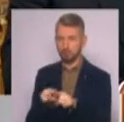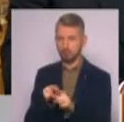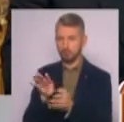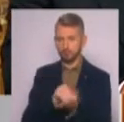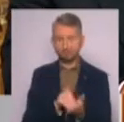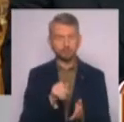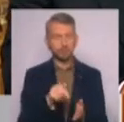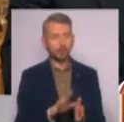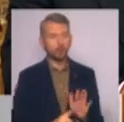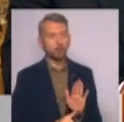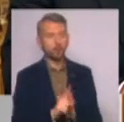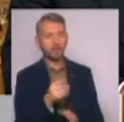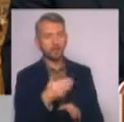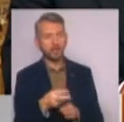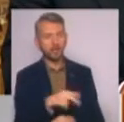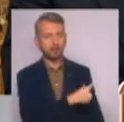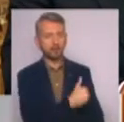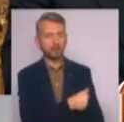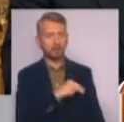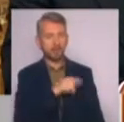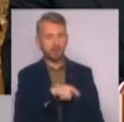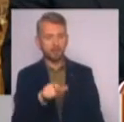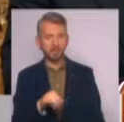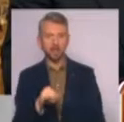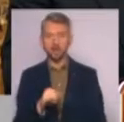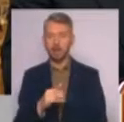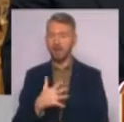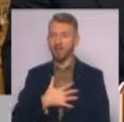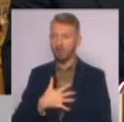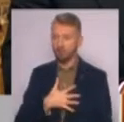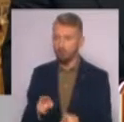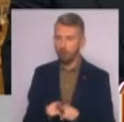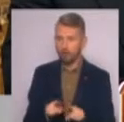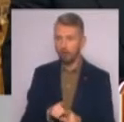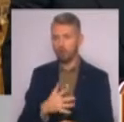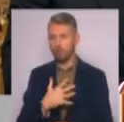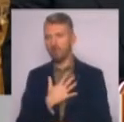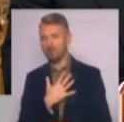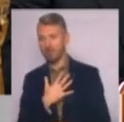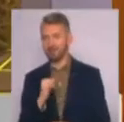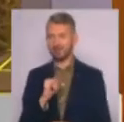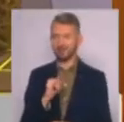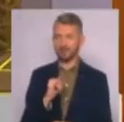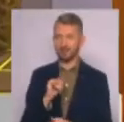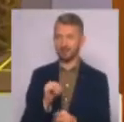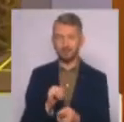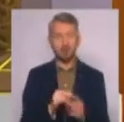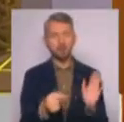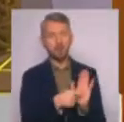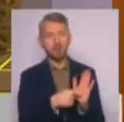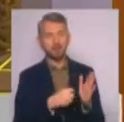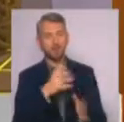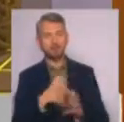вступній частині для медичних працівників є. І кашлюють однаково, що канадійці, посилання що на ті міжнародні документи,